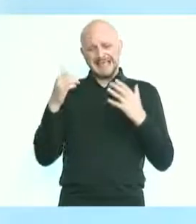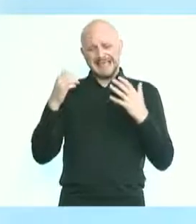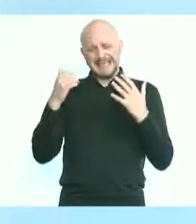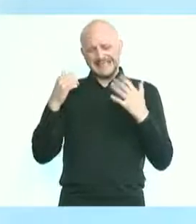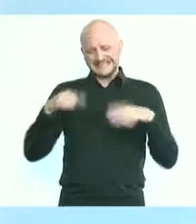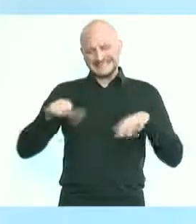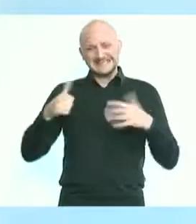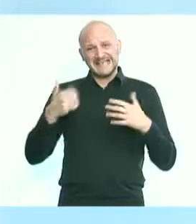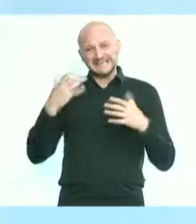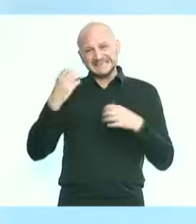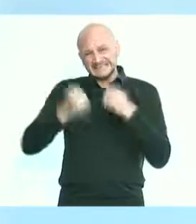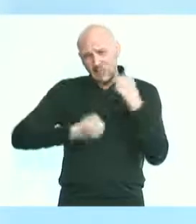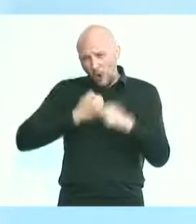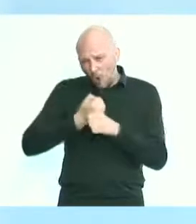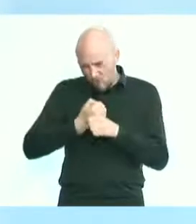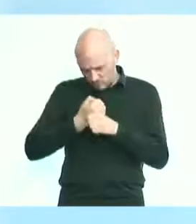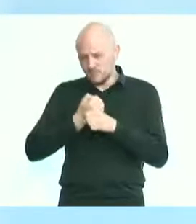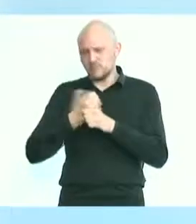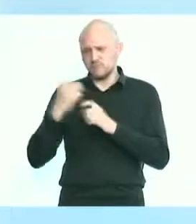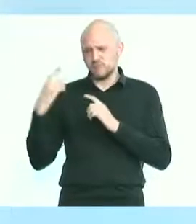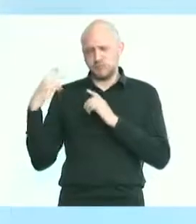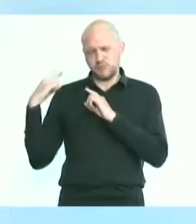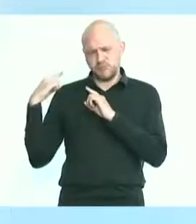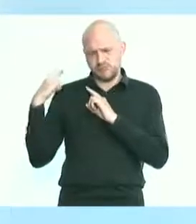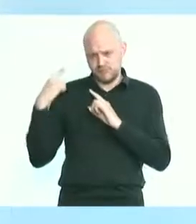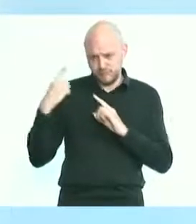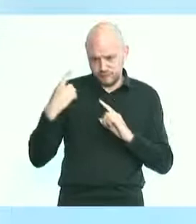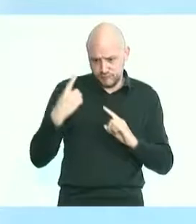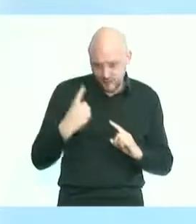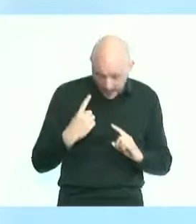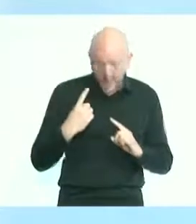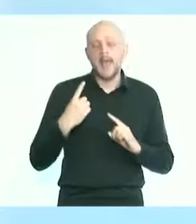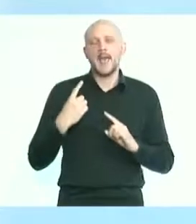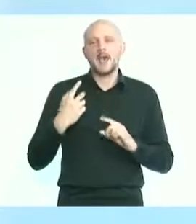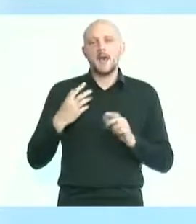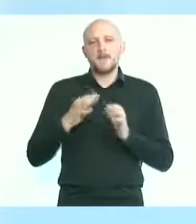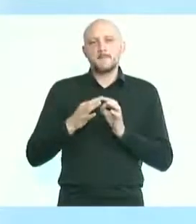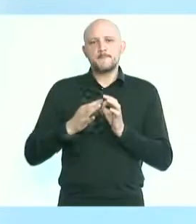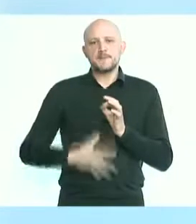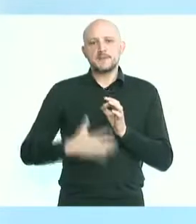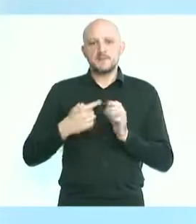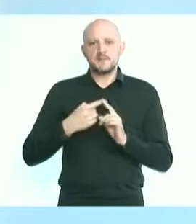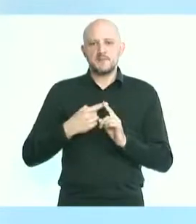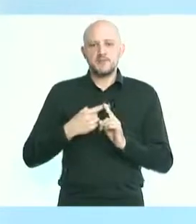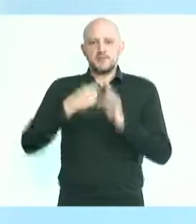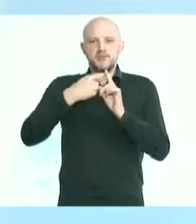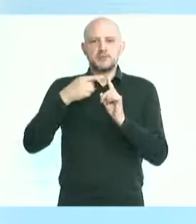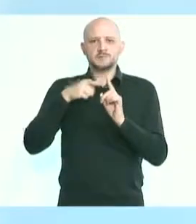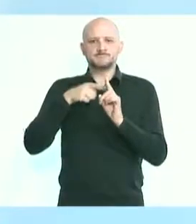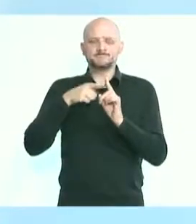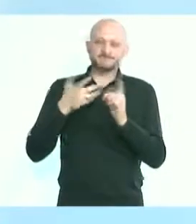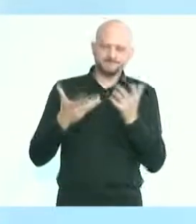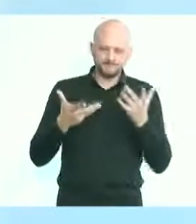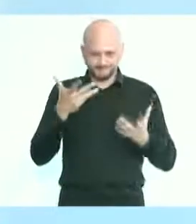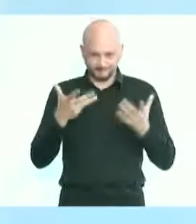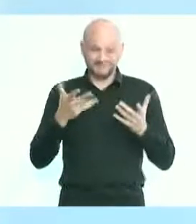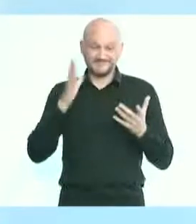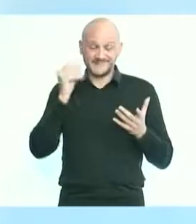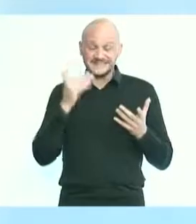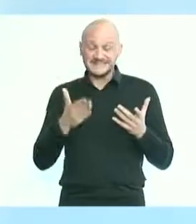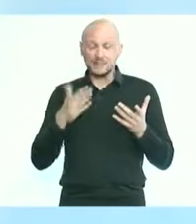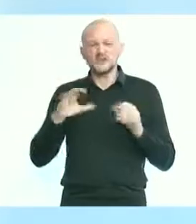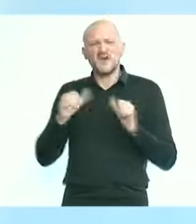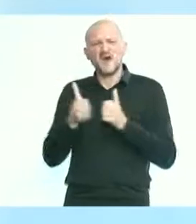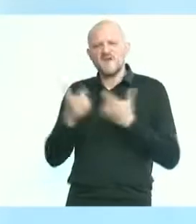loi, nous devons tirer un bilan objectif. C'est pourquoi, avec les ministères concernés, nous avons établi une évaluation des avancées et